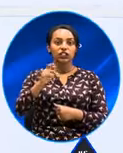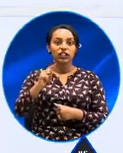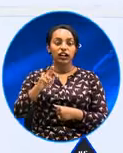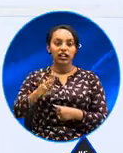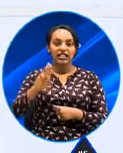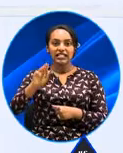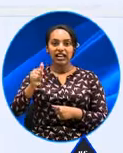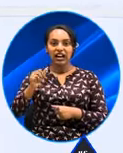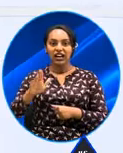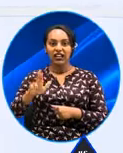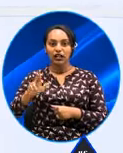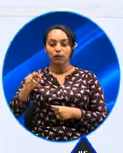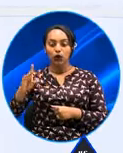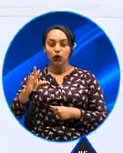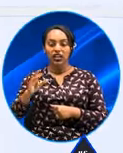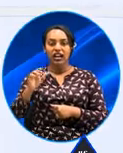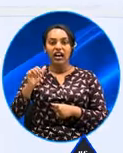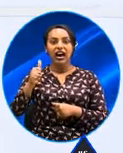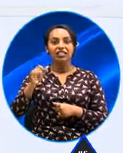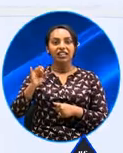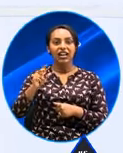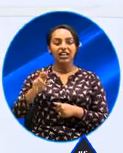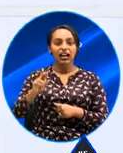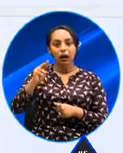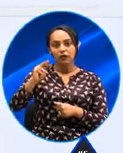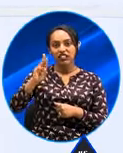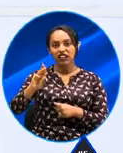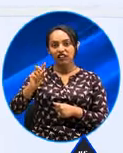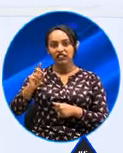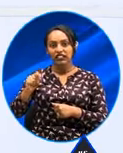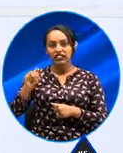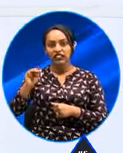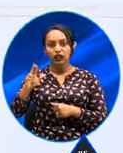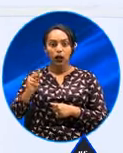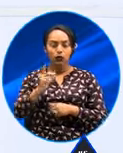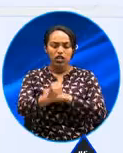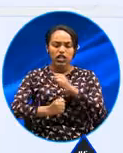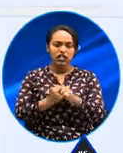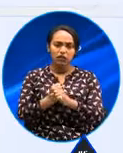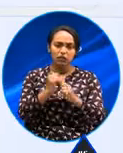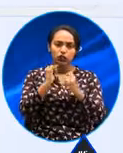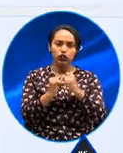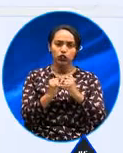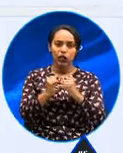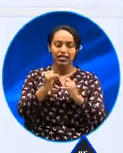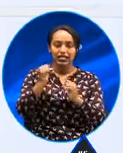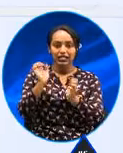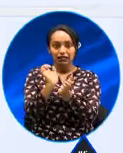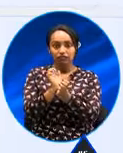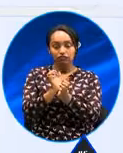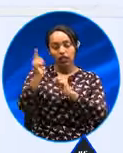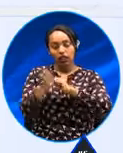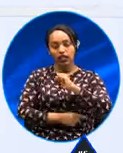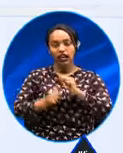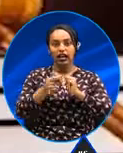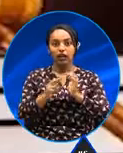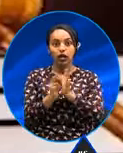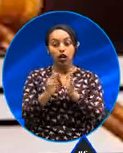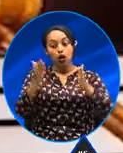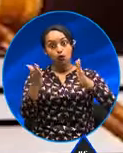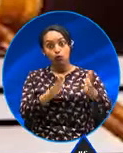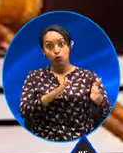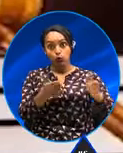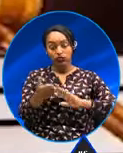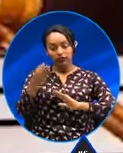የጀነራል ሰዓረ መኮንን ገዳይ አስር አለቃ መሳፍንት ጥጋቡ በእድሜ ልክ ጽኑ እስራት ተቀጣ። አቃቤ ሕግ በሞት